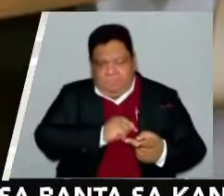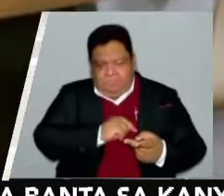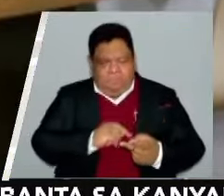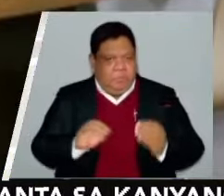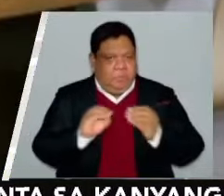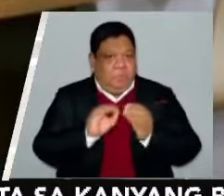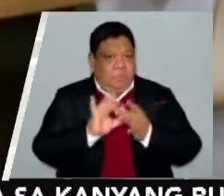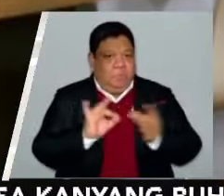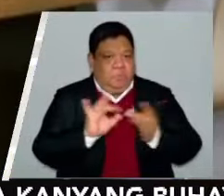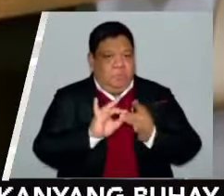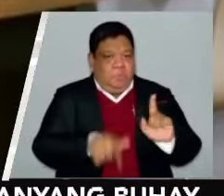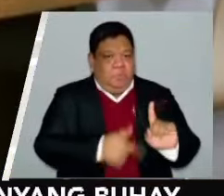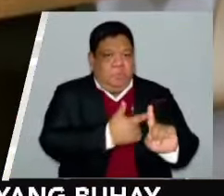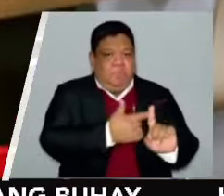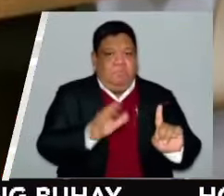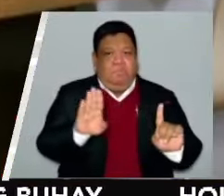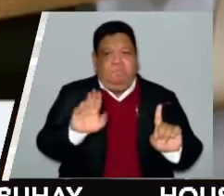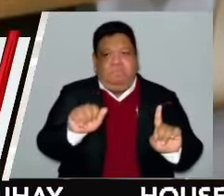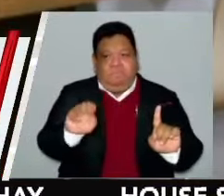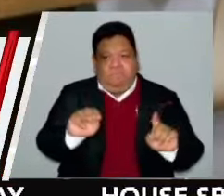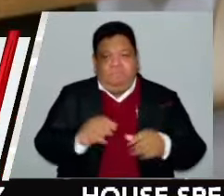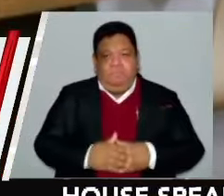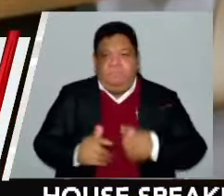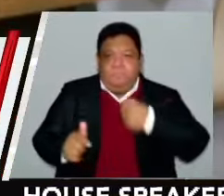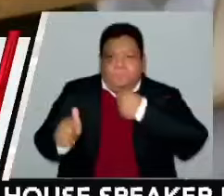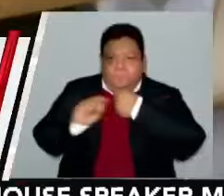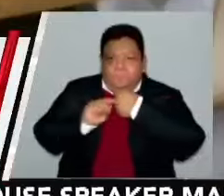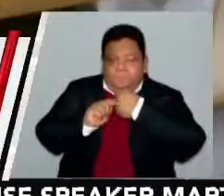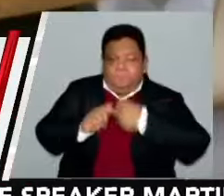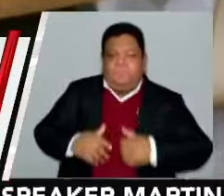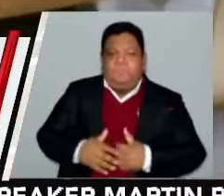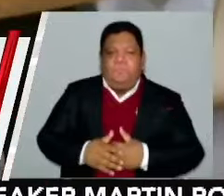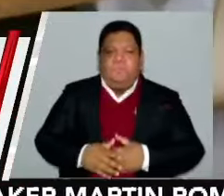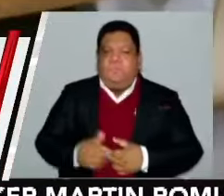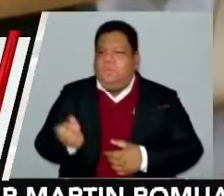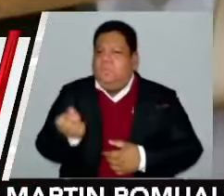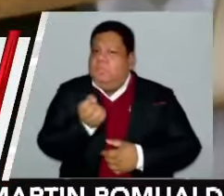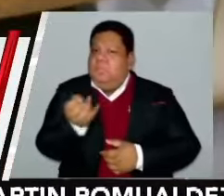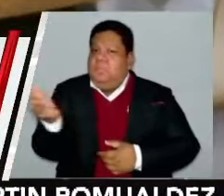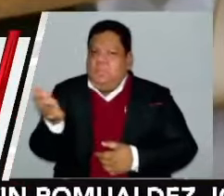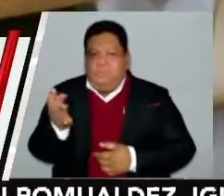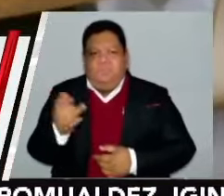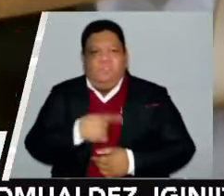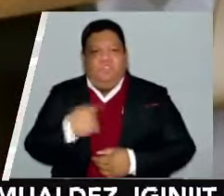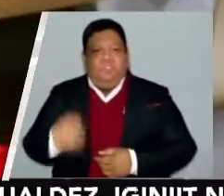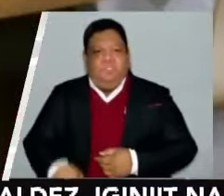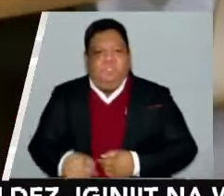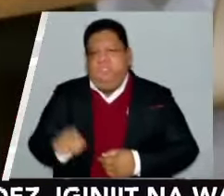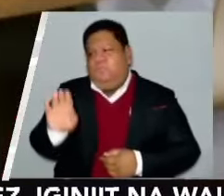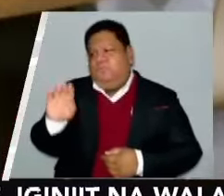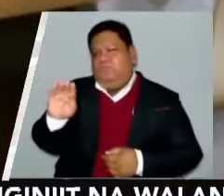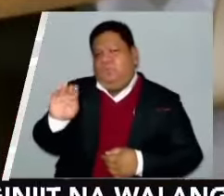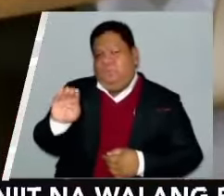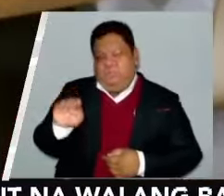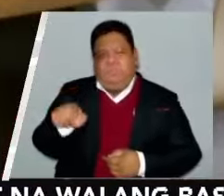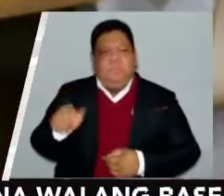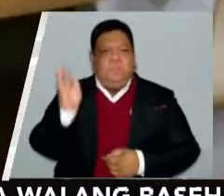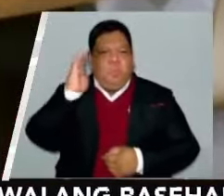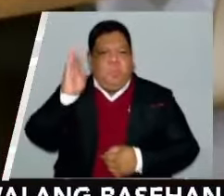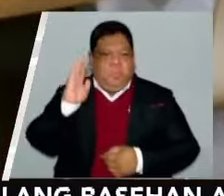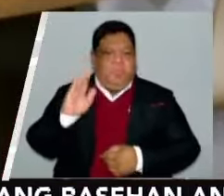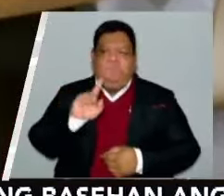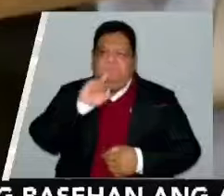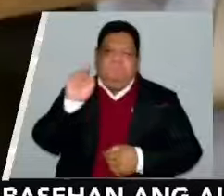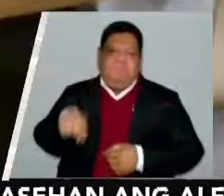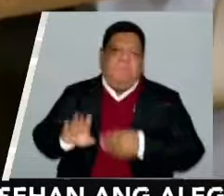Evan, good morning. Mahigit 40 na Chinese individuals itong nasa ating likuran. Ang subject for deportation ngayong umaga matapos silang i-operate